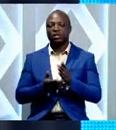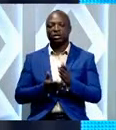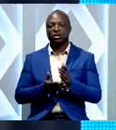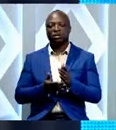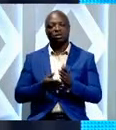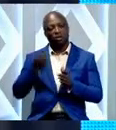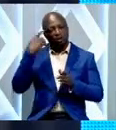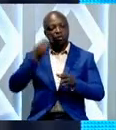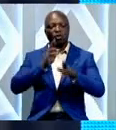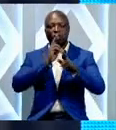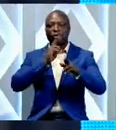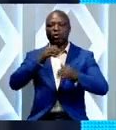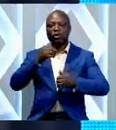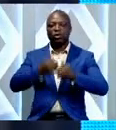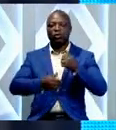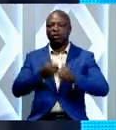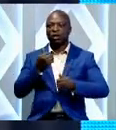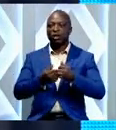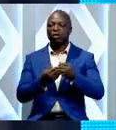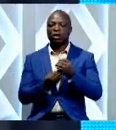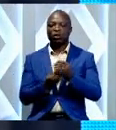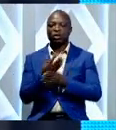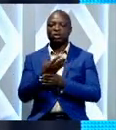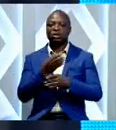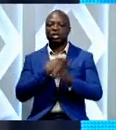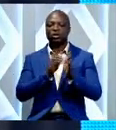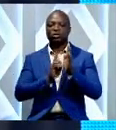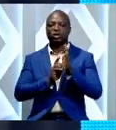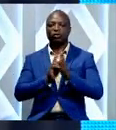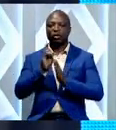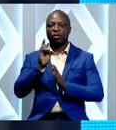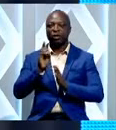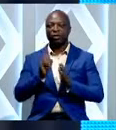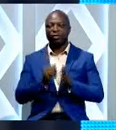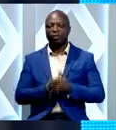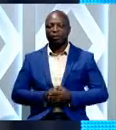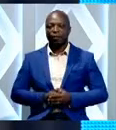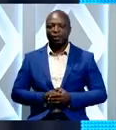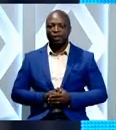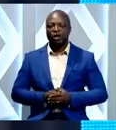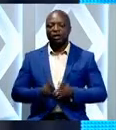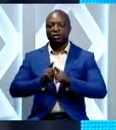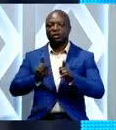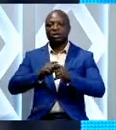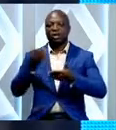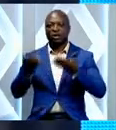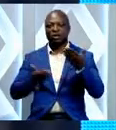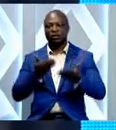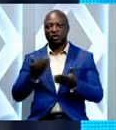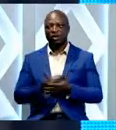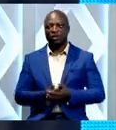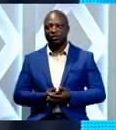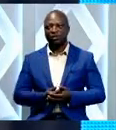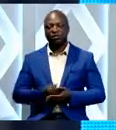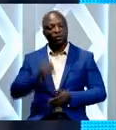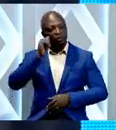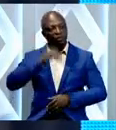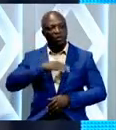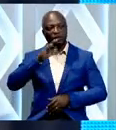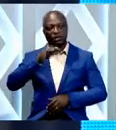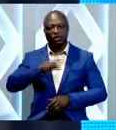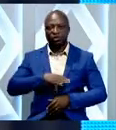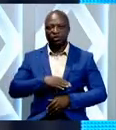pour répondre aux défis de la croissance et du développement. Distingués invités, mesdames et